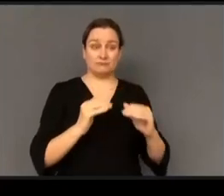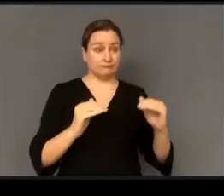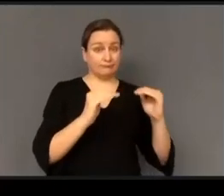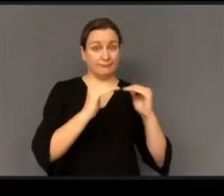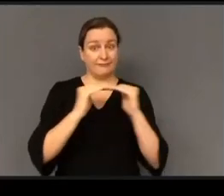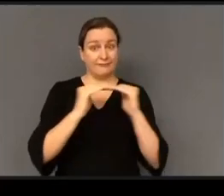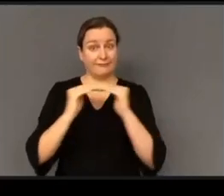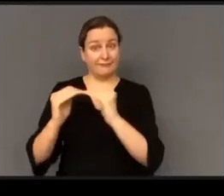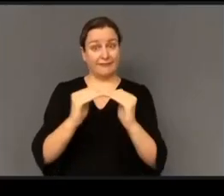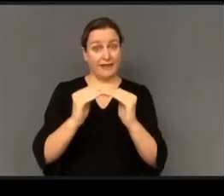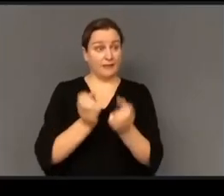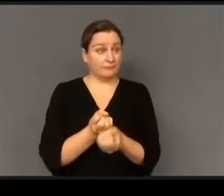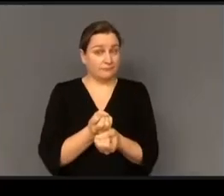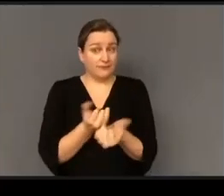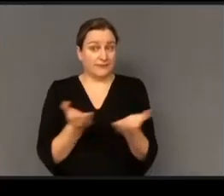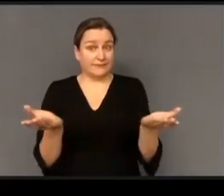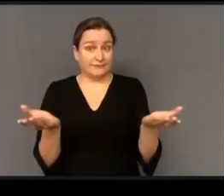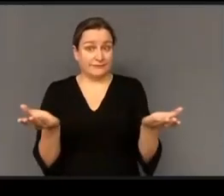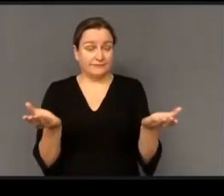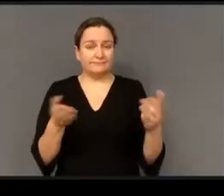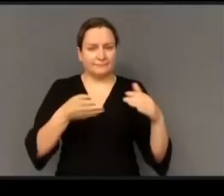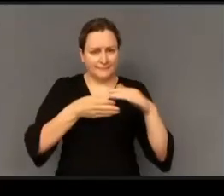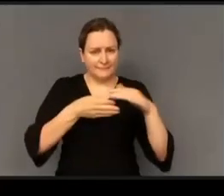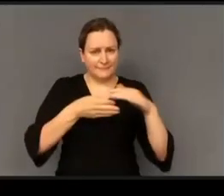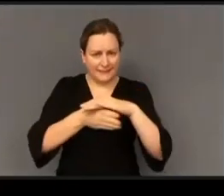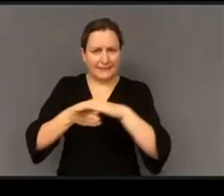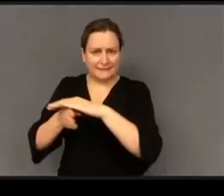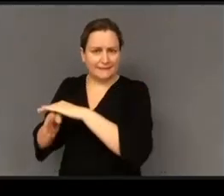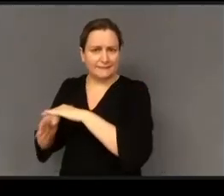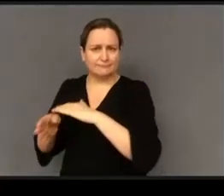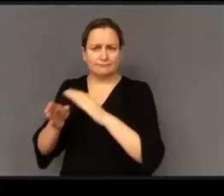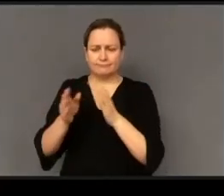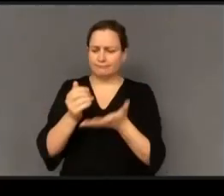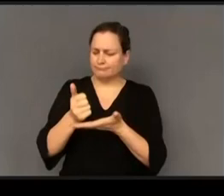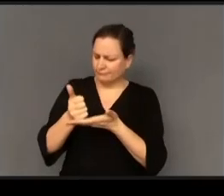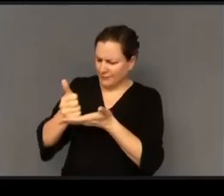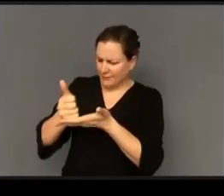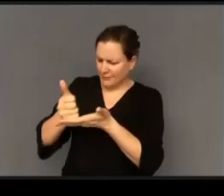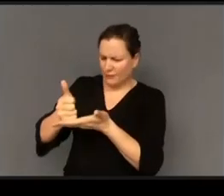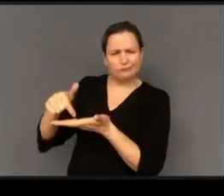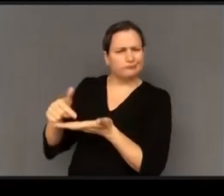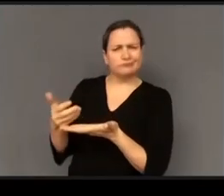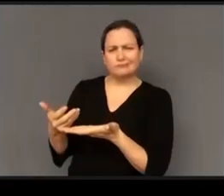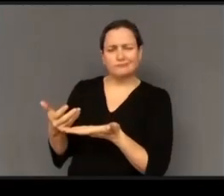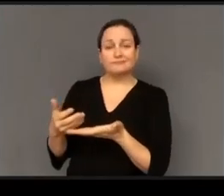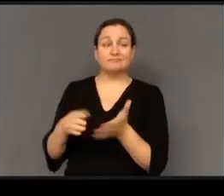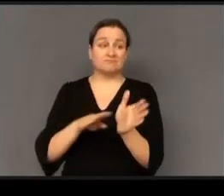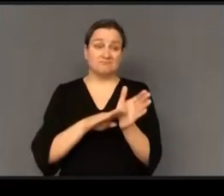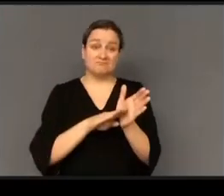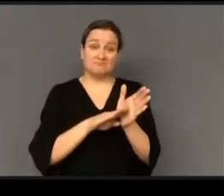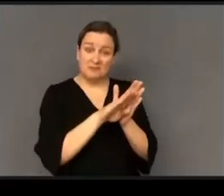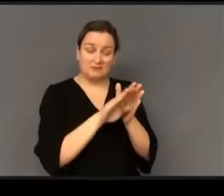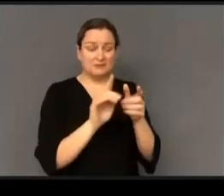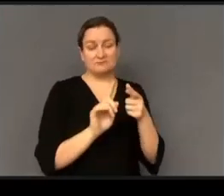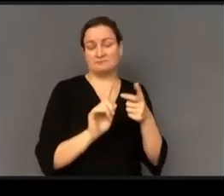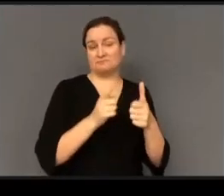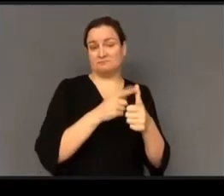وغير متبعثر وهو اساسي لمجتمعاتنا وللتنميه والصحه